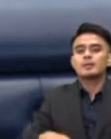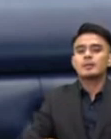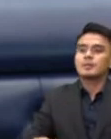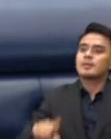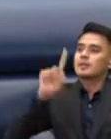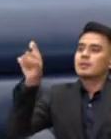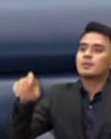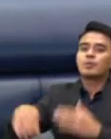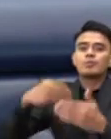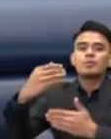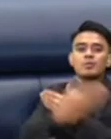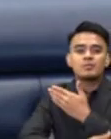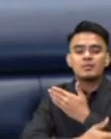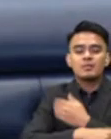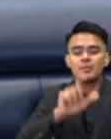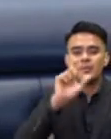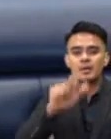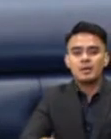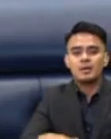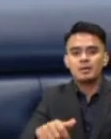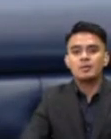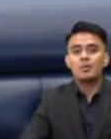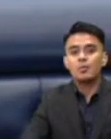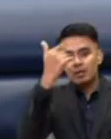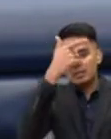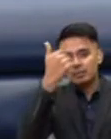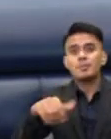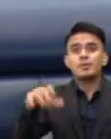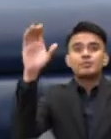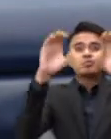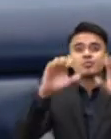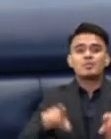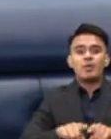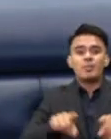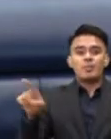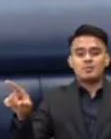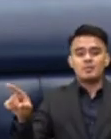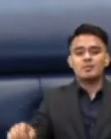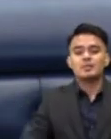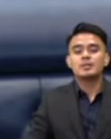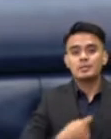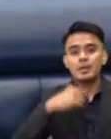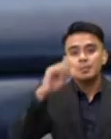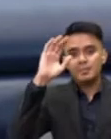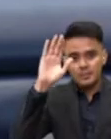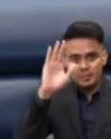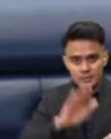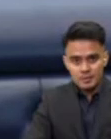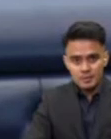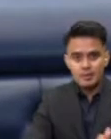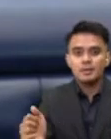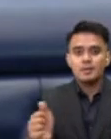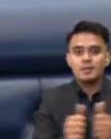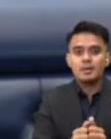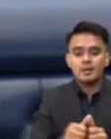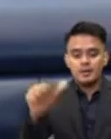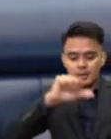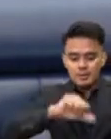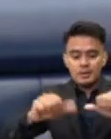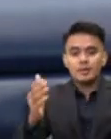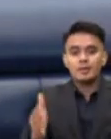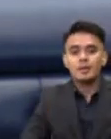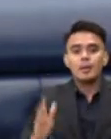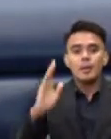luar kadang-kadang cuacanya tidak sesuai dengan tempat kita dan saya lebih Yakin dengan kemampuan saintis kita